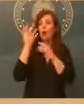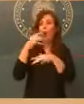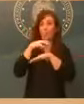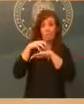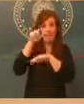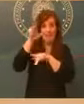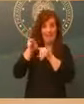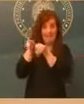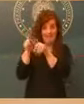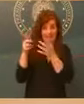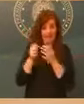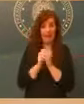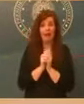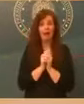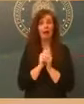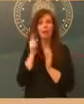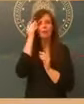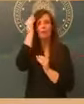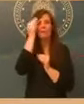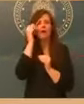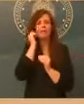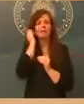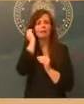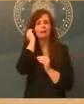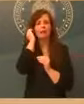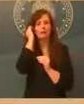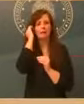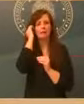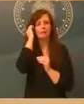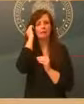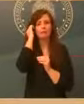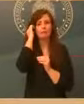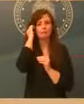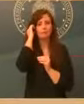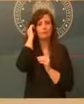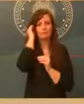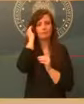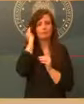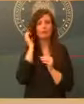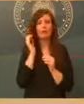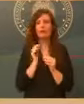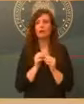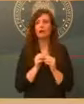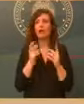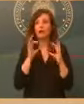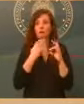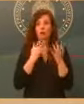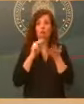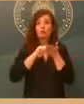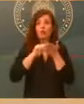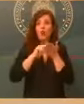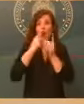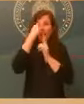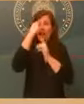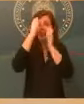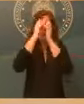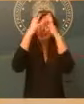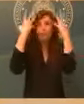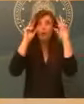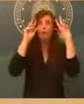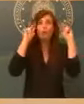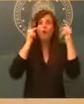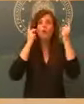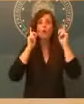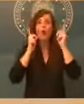la scuola al di là dell'emergenza cioè se c'è un'idea di scuola oltre l'emergenza quindi pensare una riforma